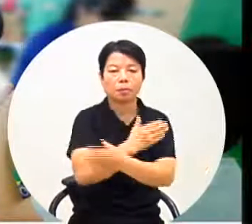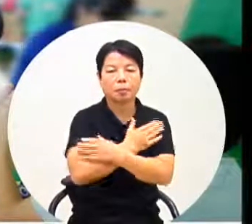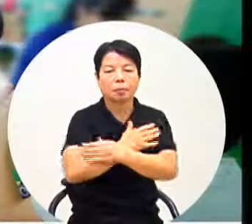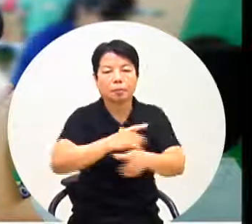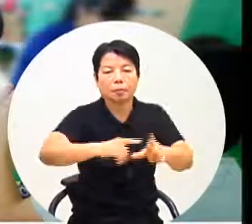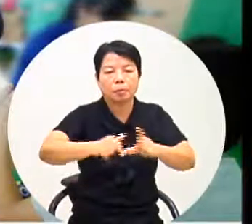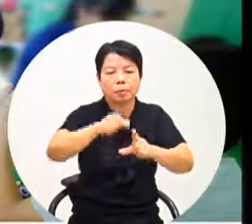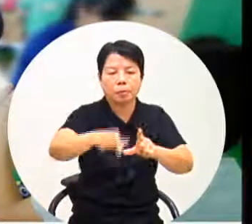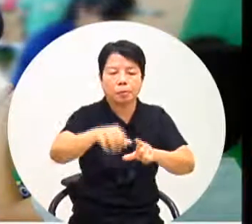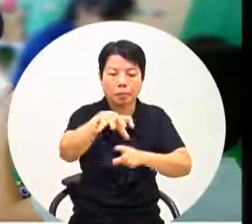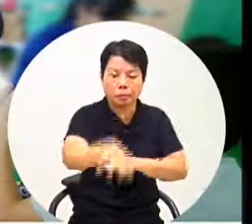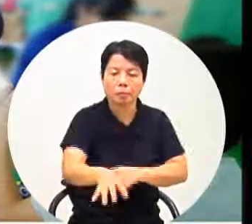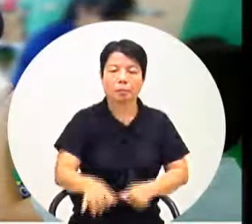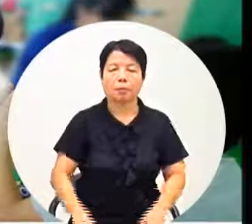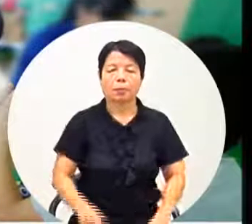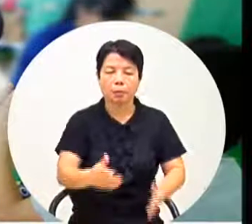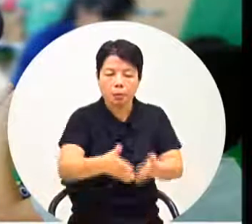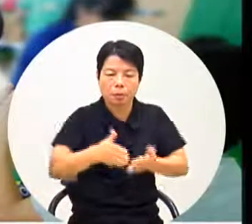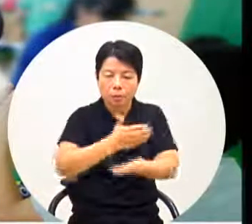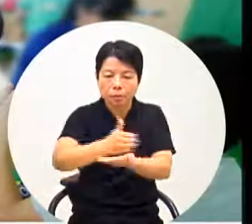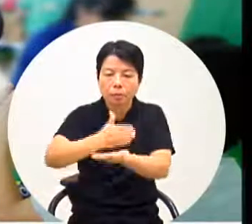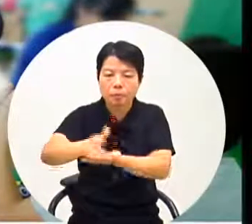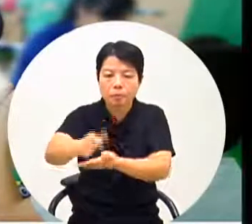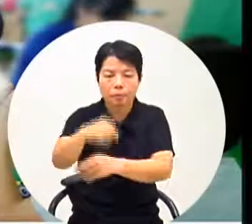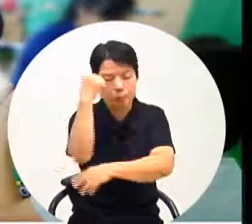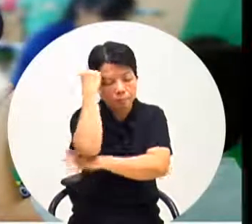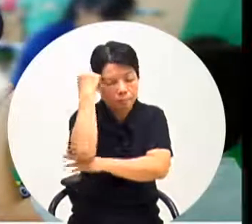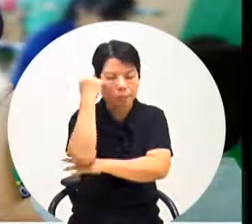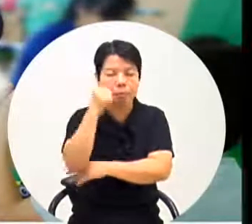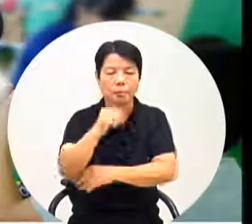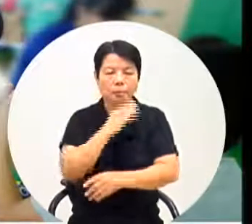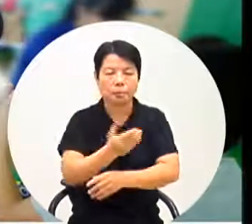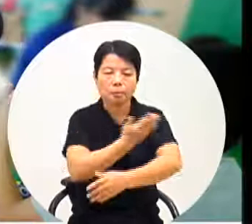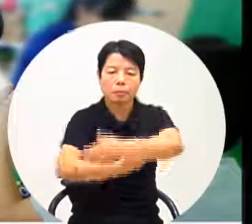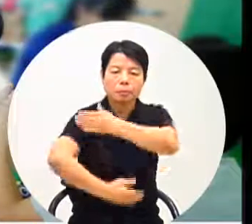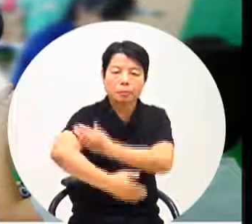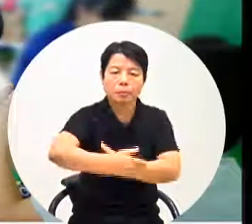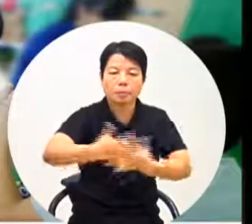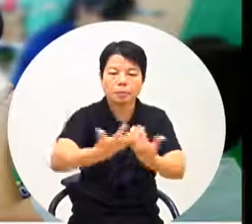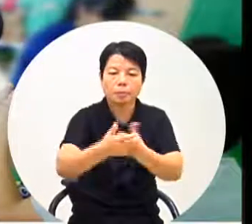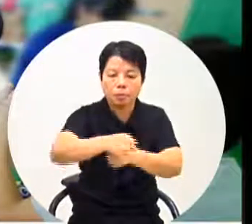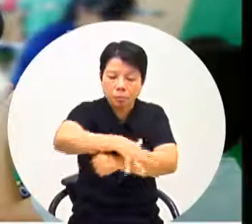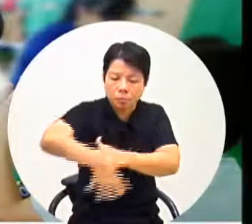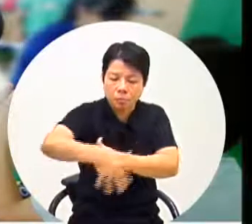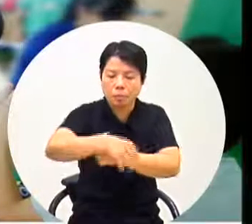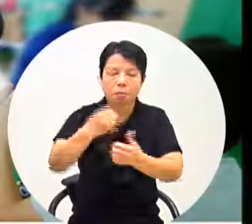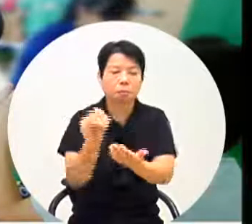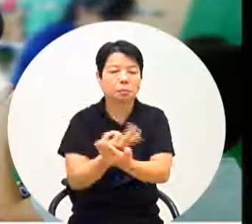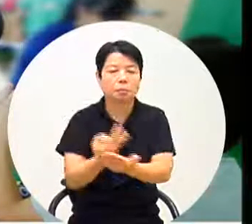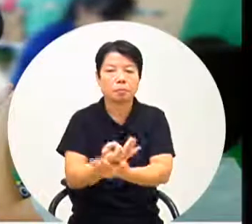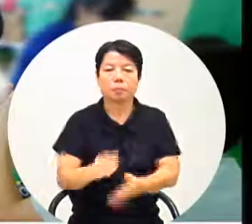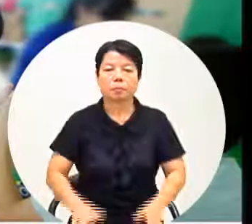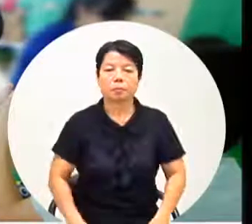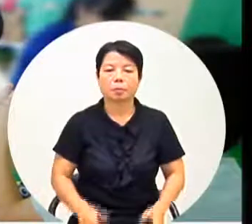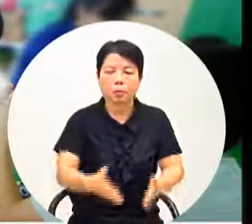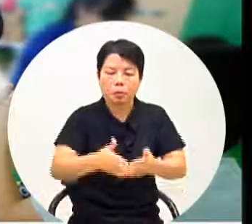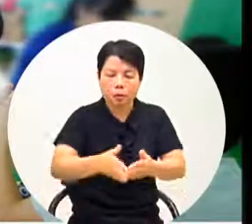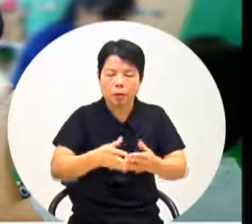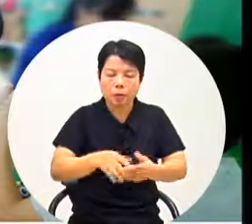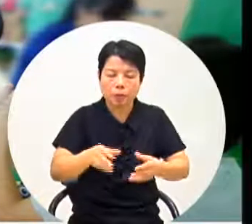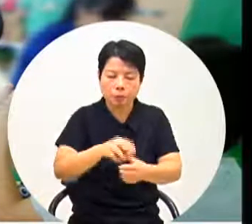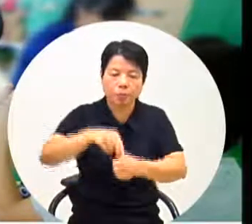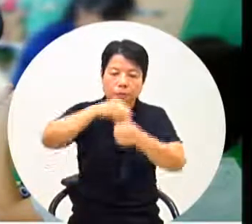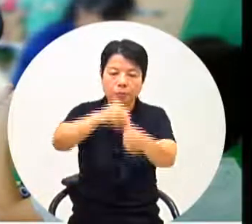啊。那为了解决本市呢住宿式身心障碍机构不足，那协助安置身心障碍者